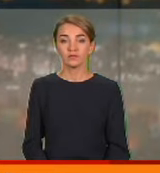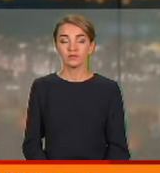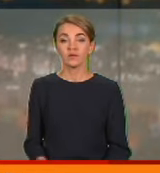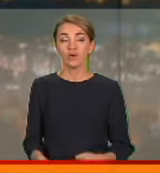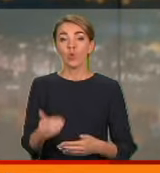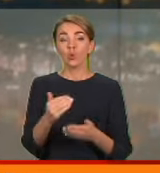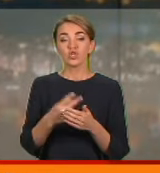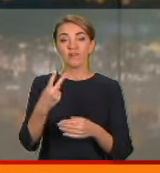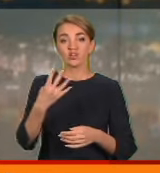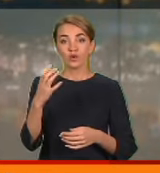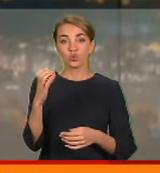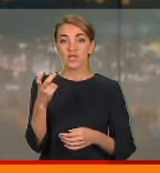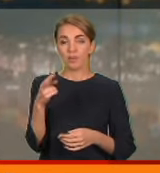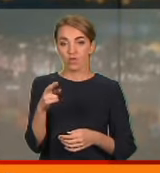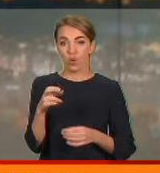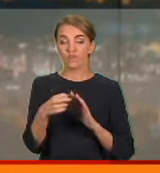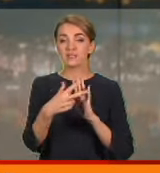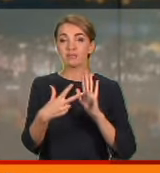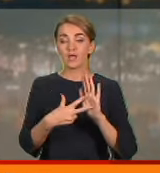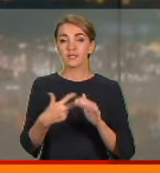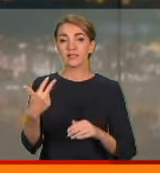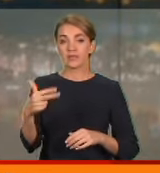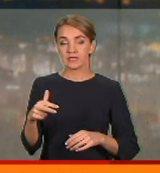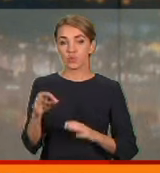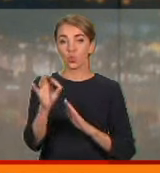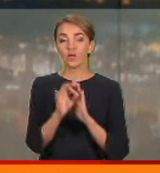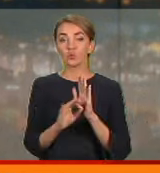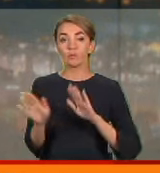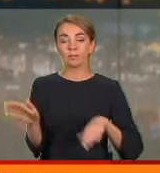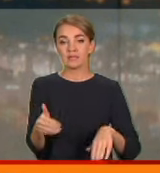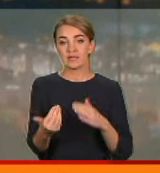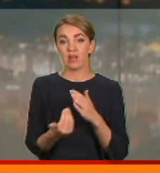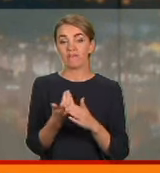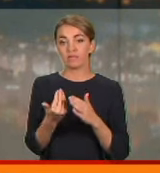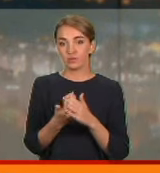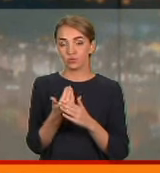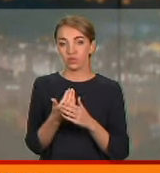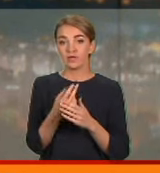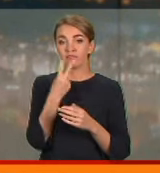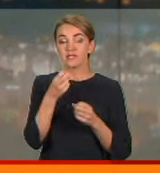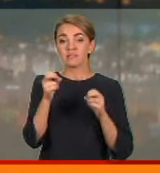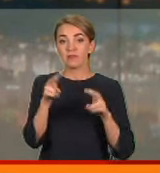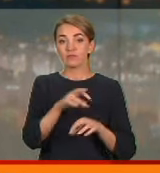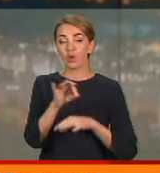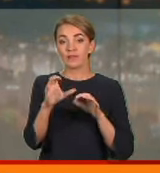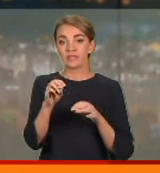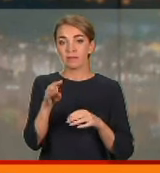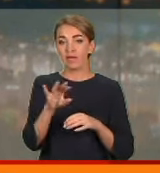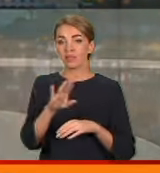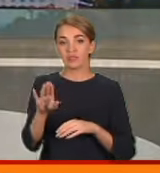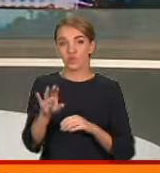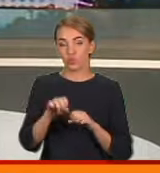Отже, 24 серпня о 18:30, одразу після випуску «Вікон», дивіться спецпроект СТБ «Нескорені».